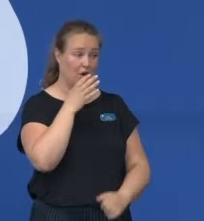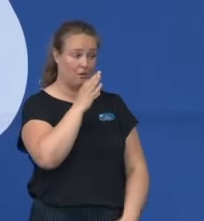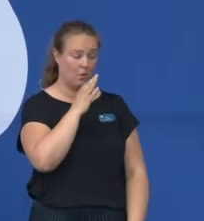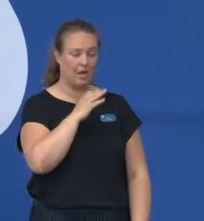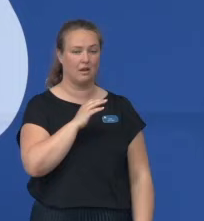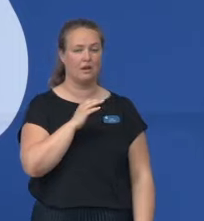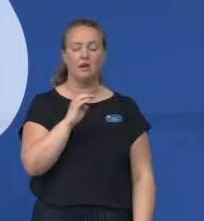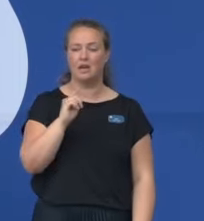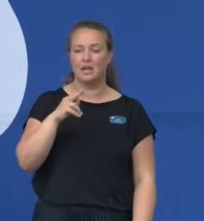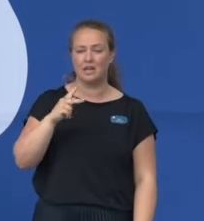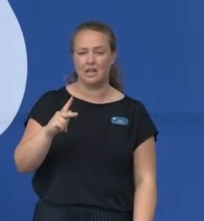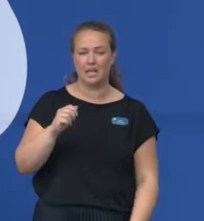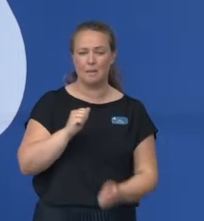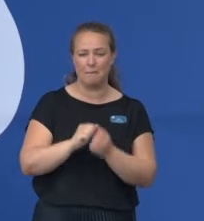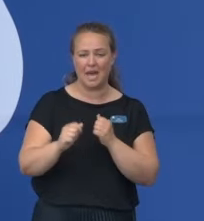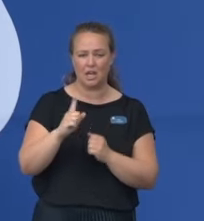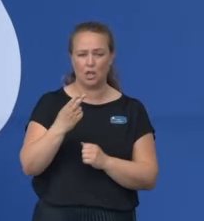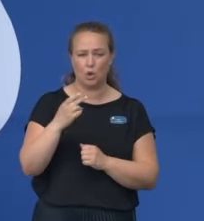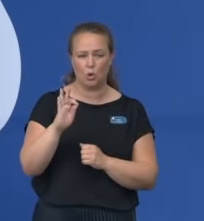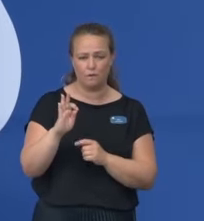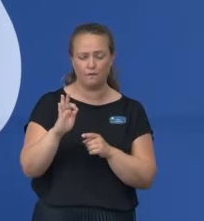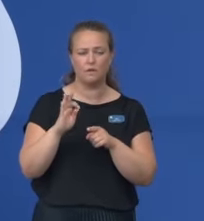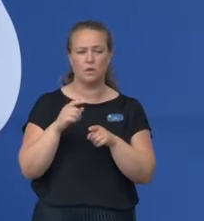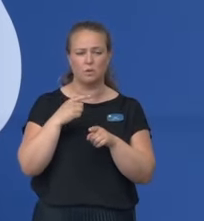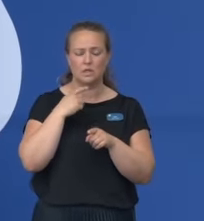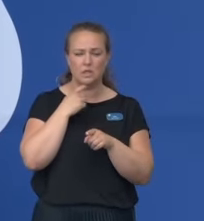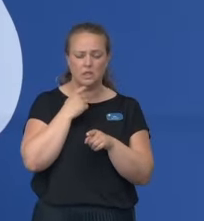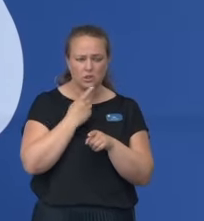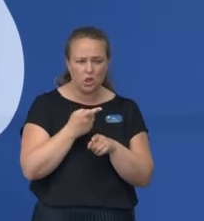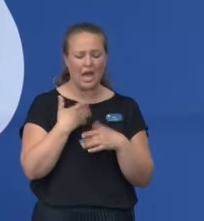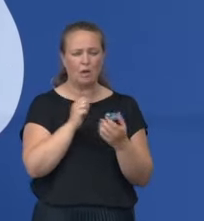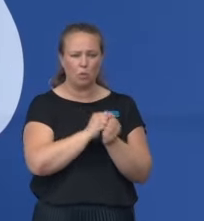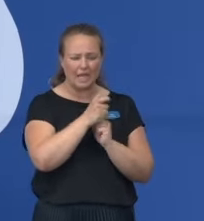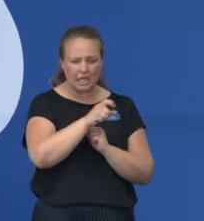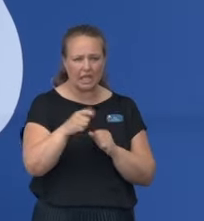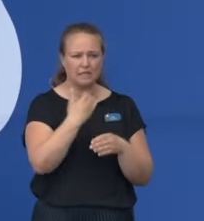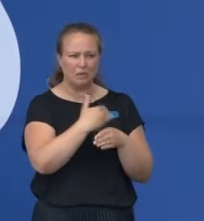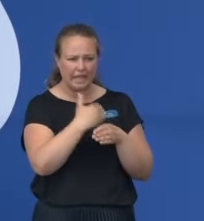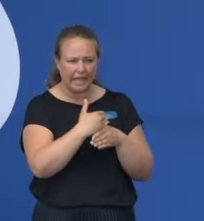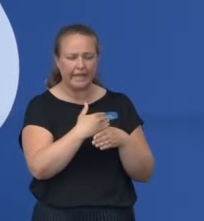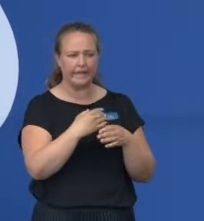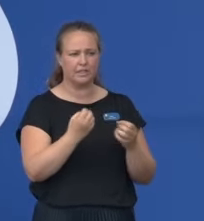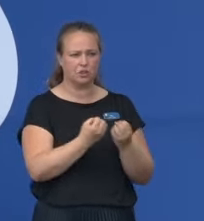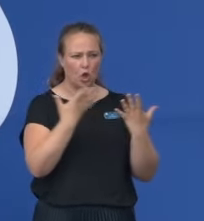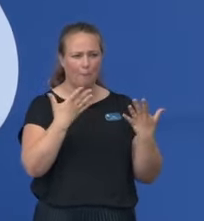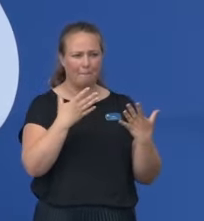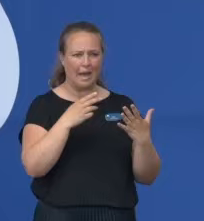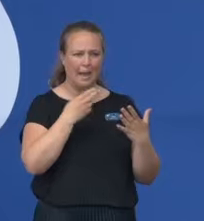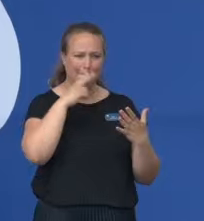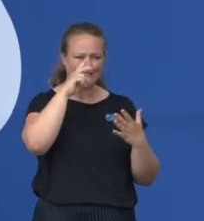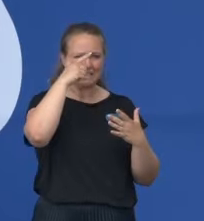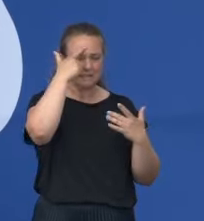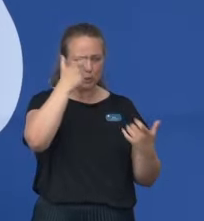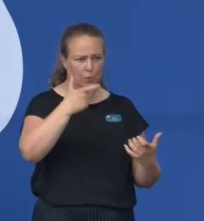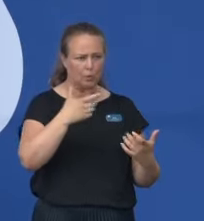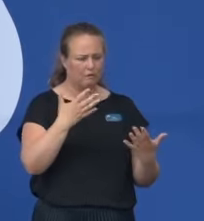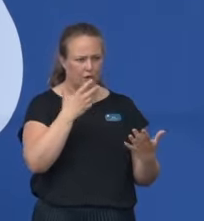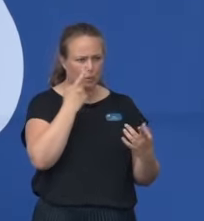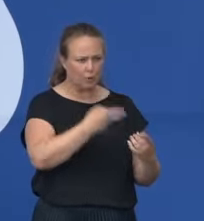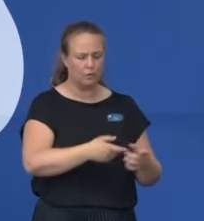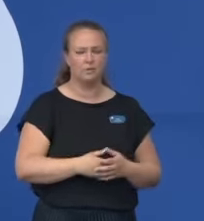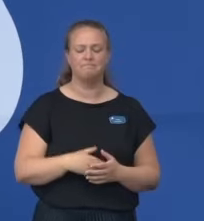Luff. Hon var inne på då dåliga, att det är politikernas beteende som skapar den här misstron. Vad kan ni se skapar misstron? Jag tycker nästan att det